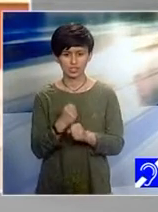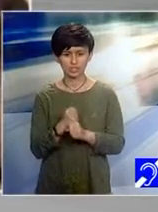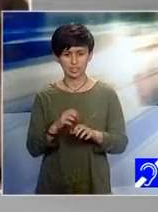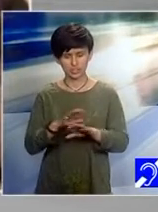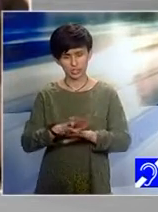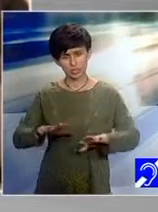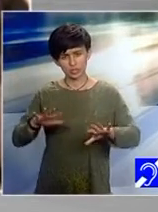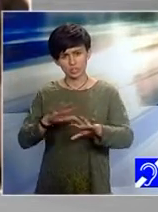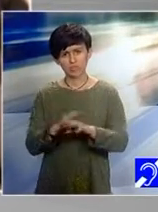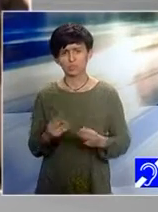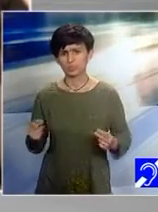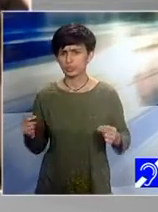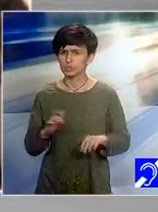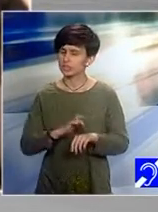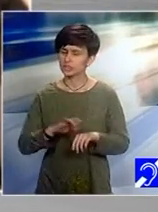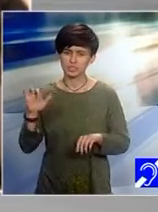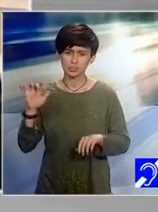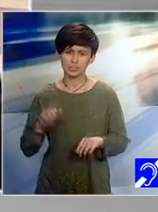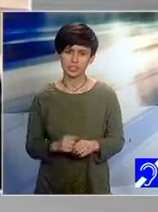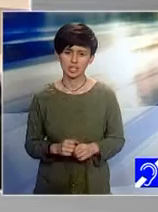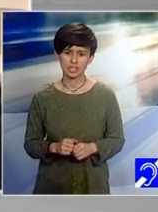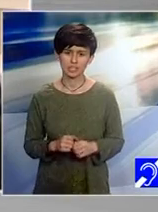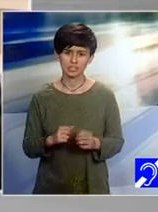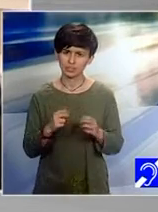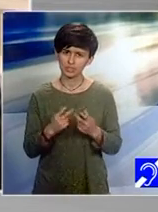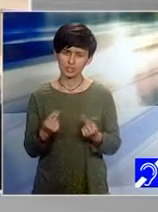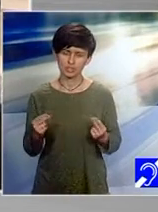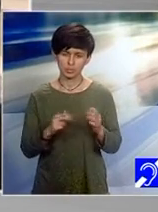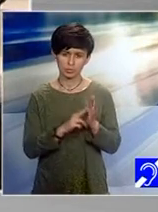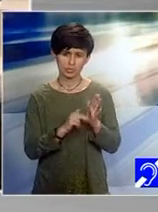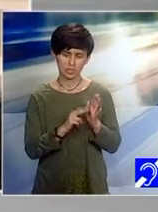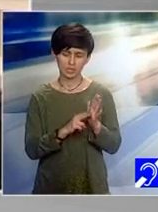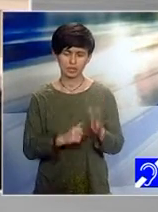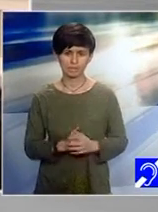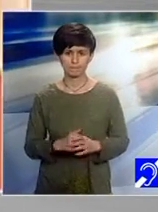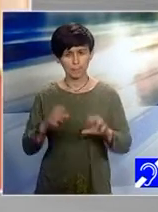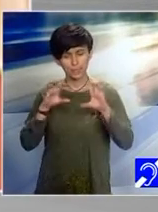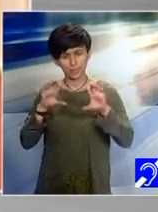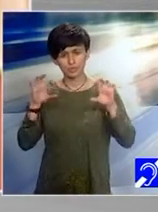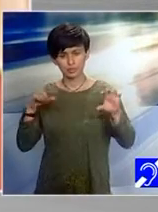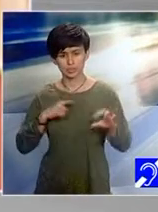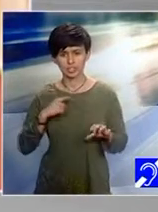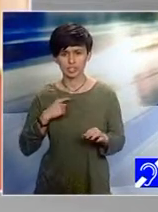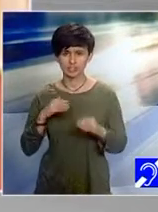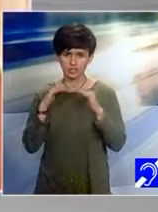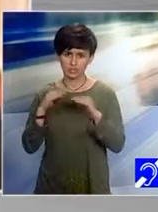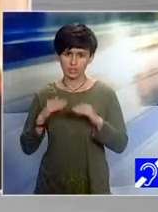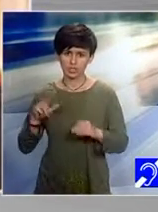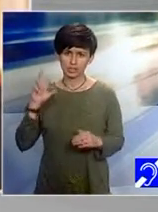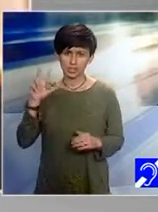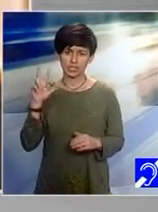de sensibilitate și vibrație cromatică. Expoziția actuală este structurată pe 3 cicluri tematice.